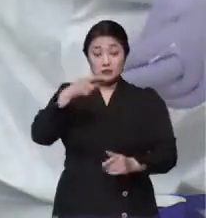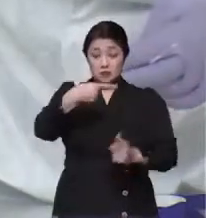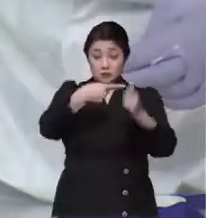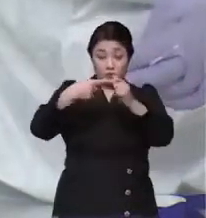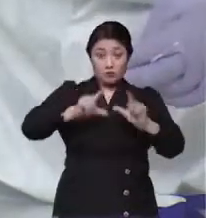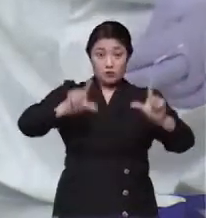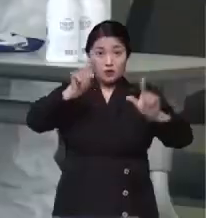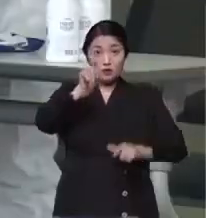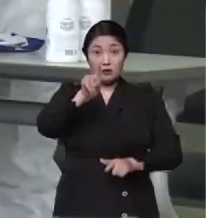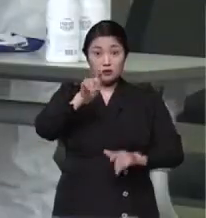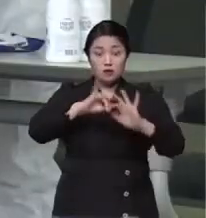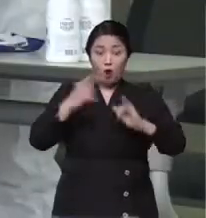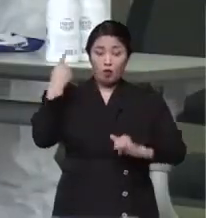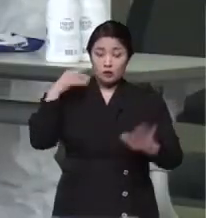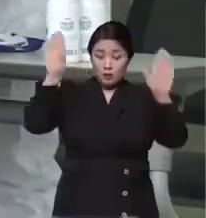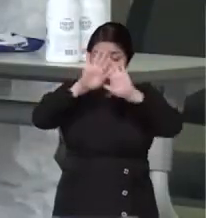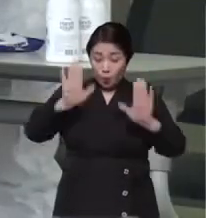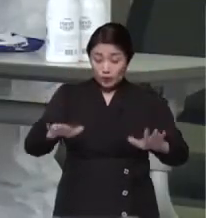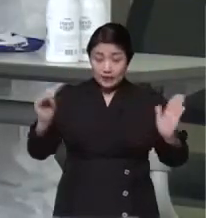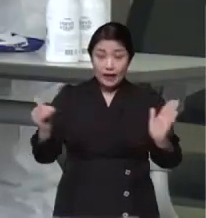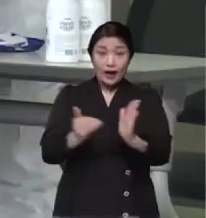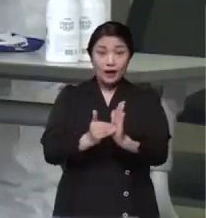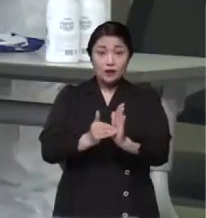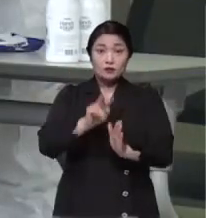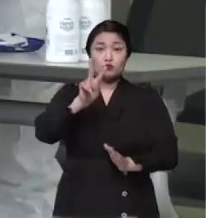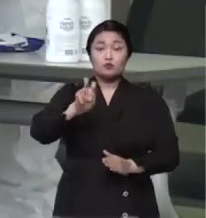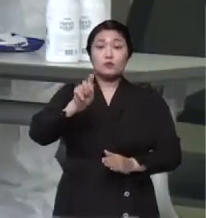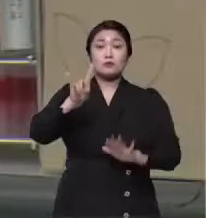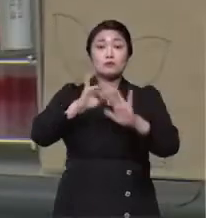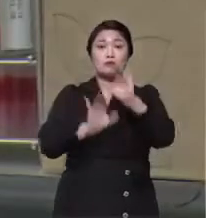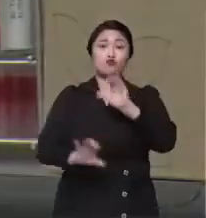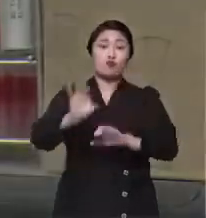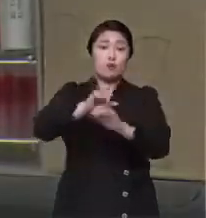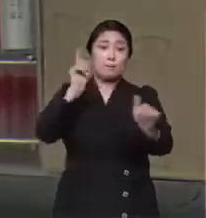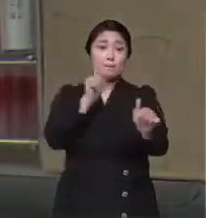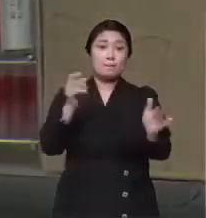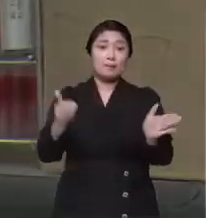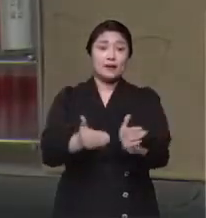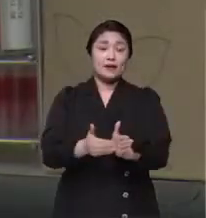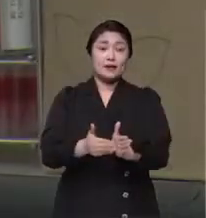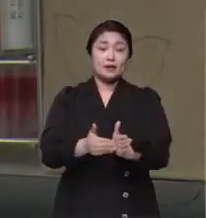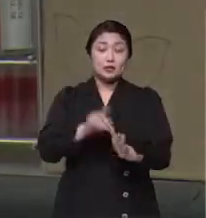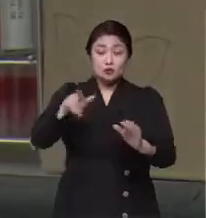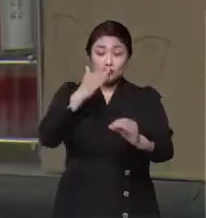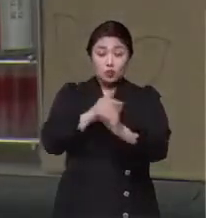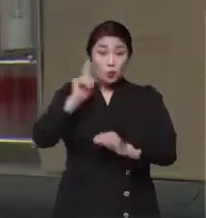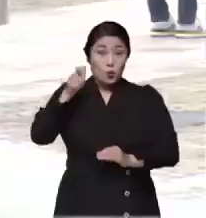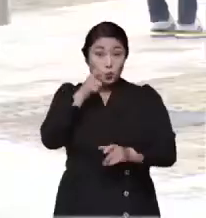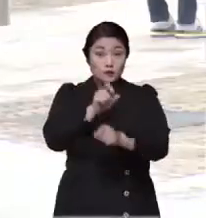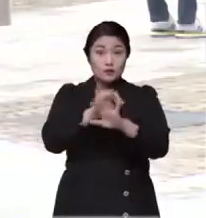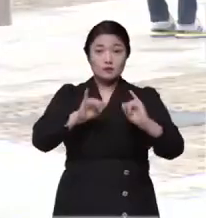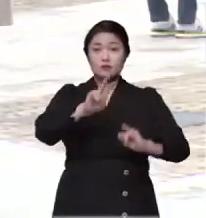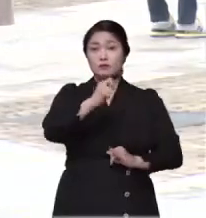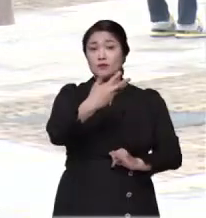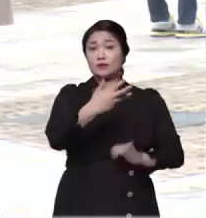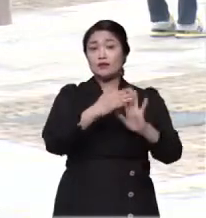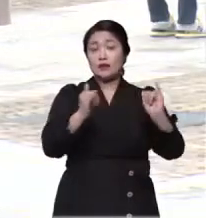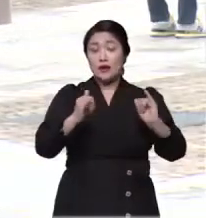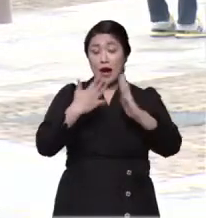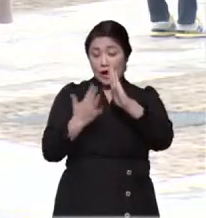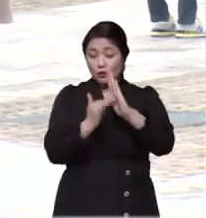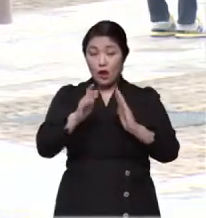11명 에 이어 어젯밤 부터 오늘 현재까지 21명이 추가됐습니다 이중 콜센터 직원은 28명